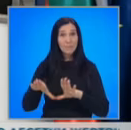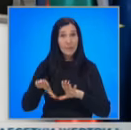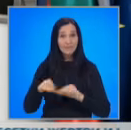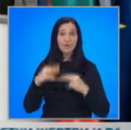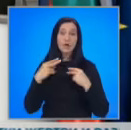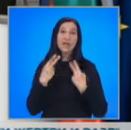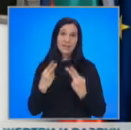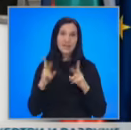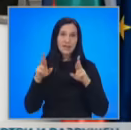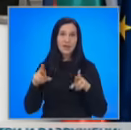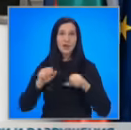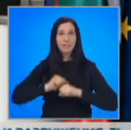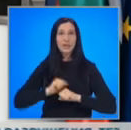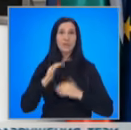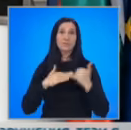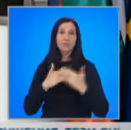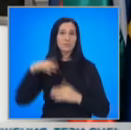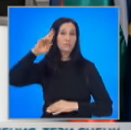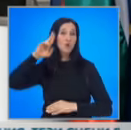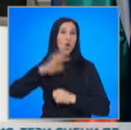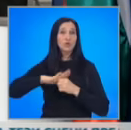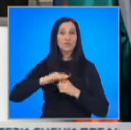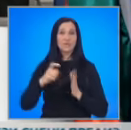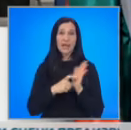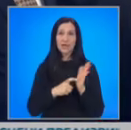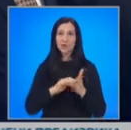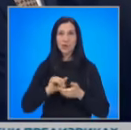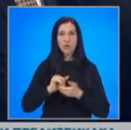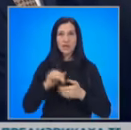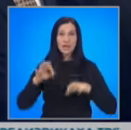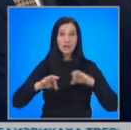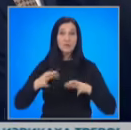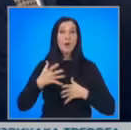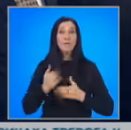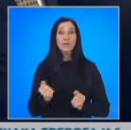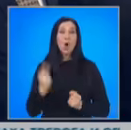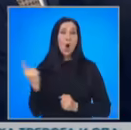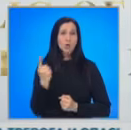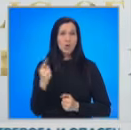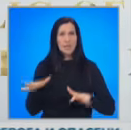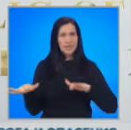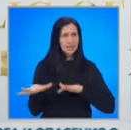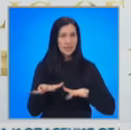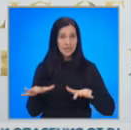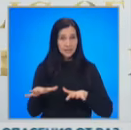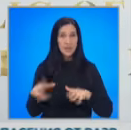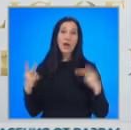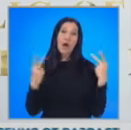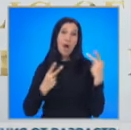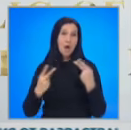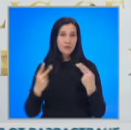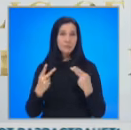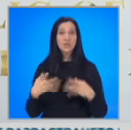надежда кабинета да е способен да изпълни основната си задача. Организирането на изборите без особени сътресения и, разбира се,